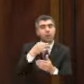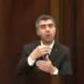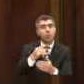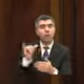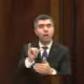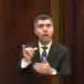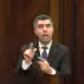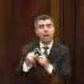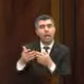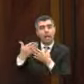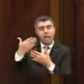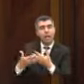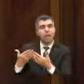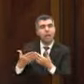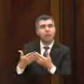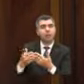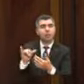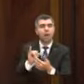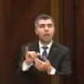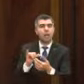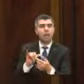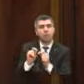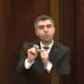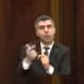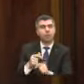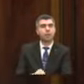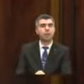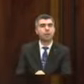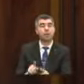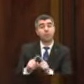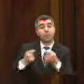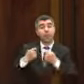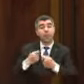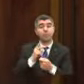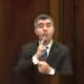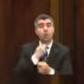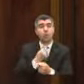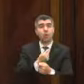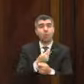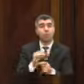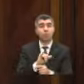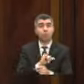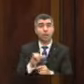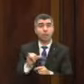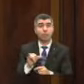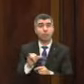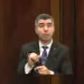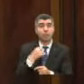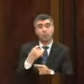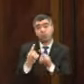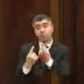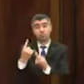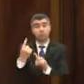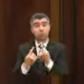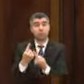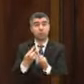هي الخسائر اللي كاينة؟ السيد رئيس الحكومة كيقول لي يمكن هادشي ما كاينش، أنا نتمنى يكون ما وقعش